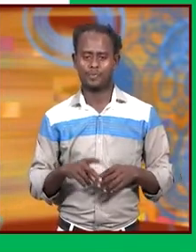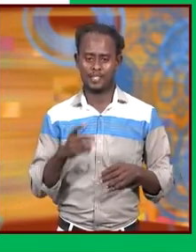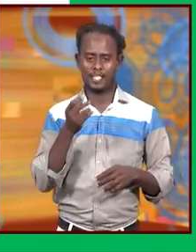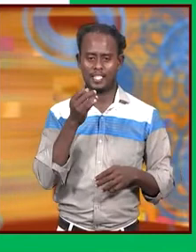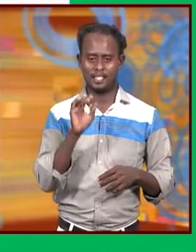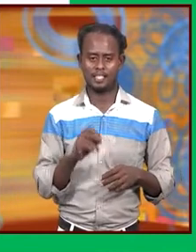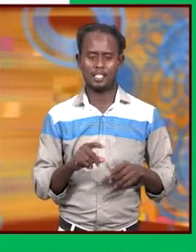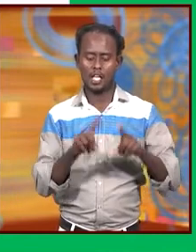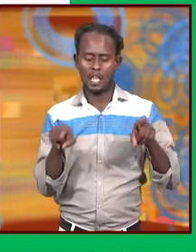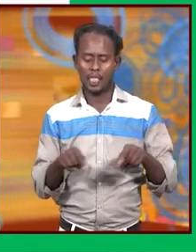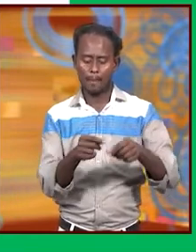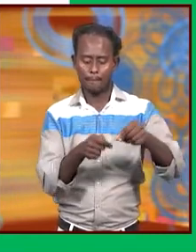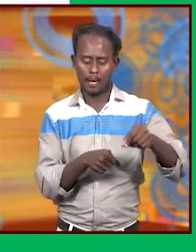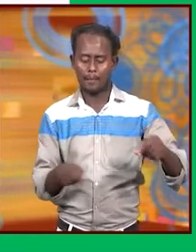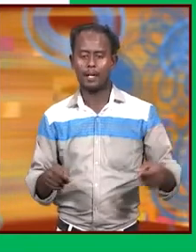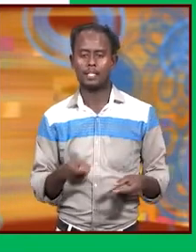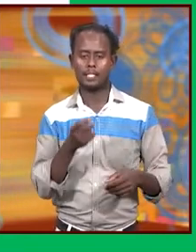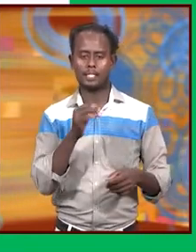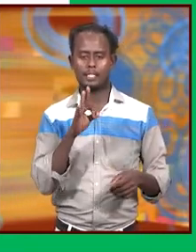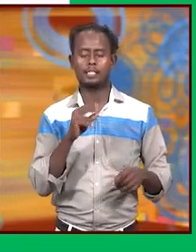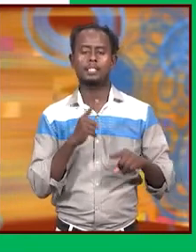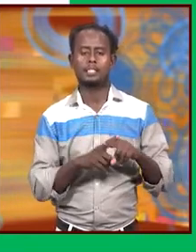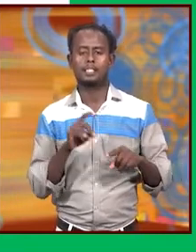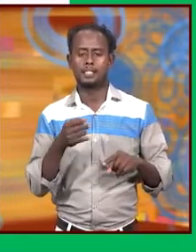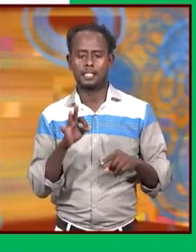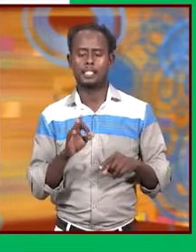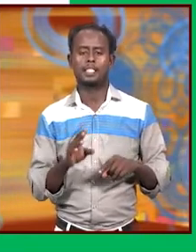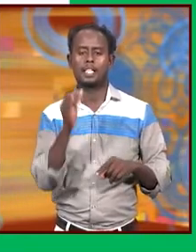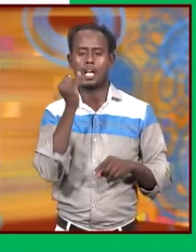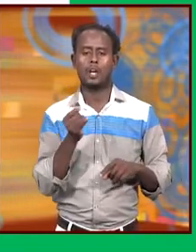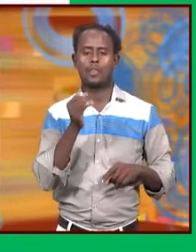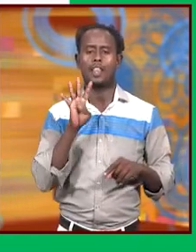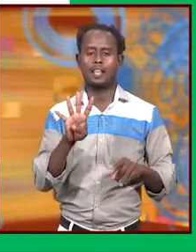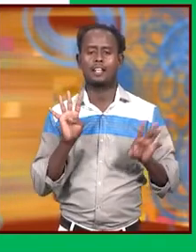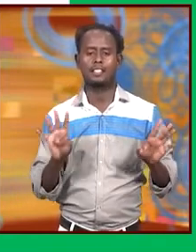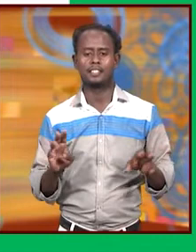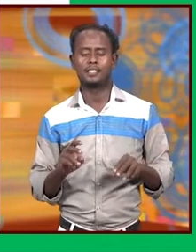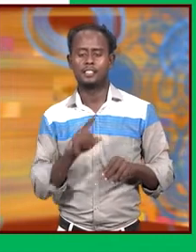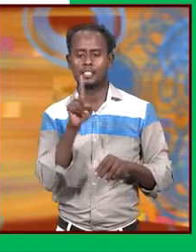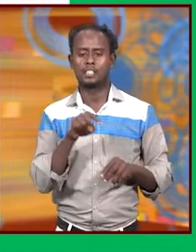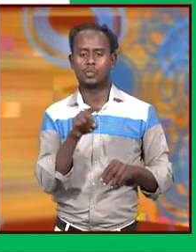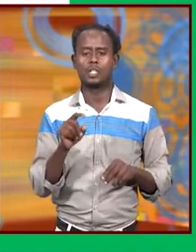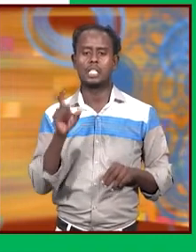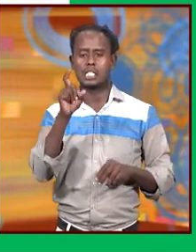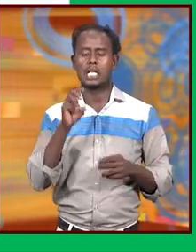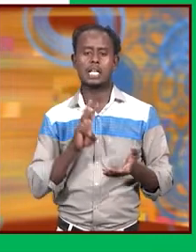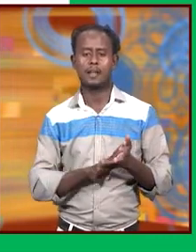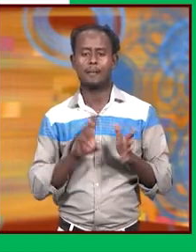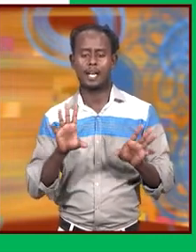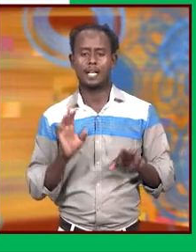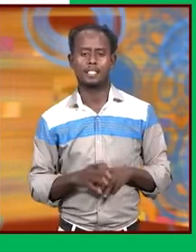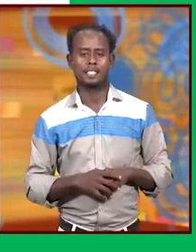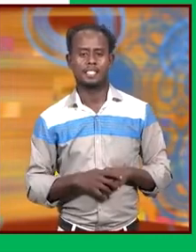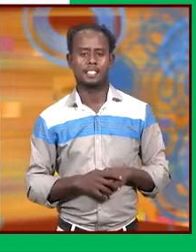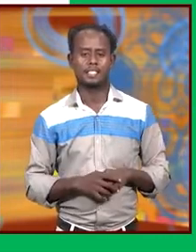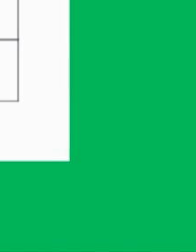ஆமாம், சதுரத்தின் பரப்பளவு S/S, 8 × 8 64 சதுர